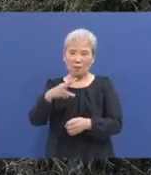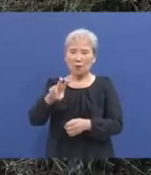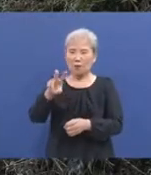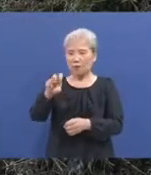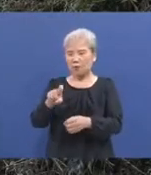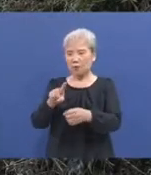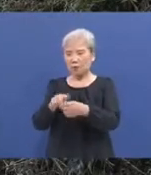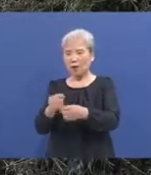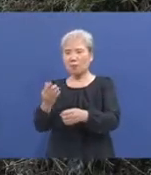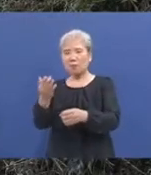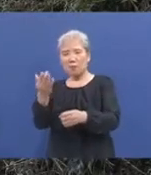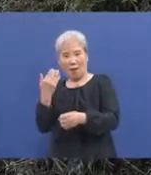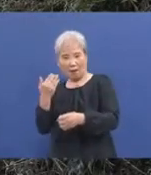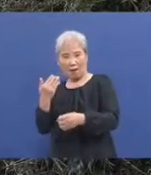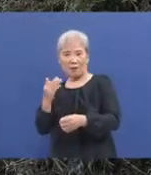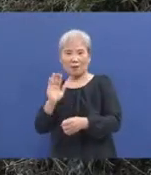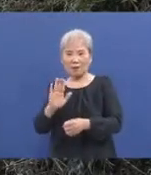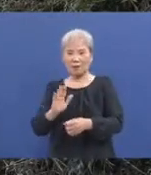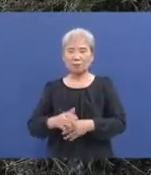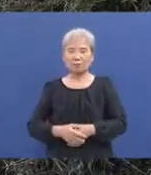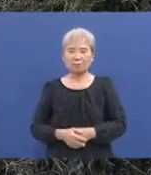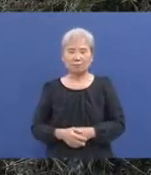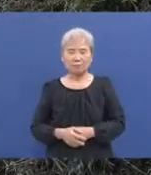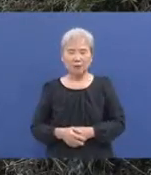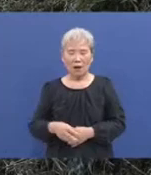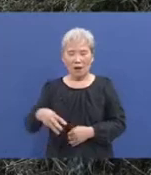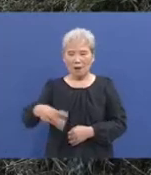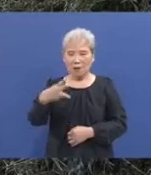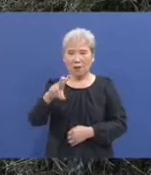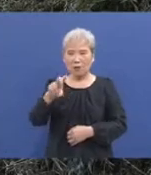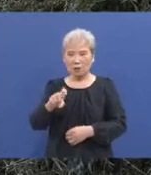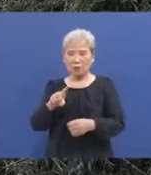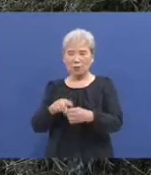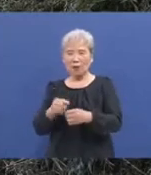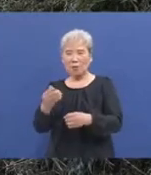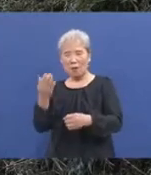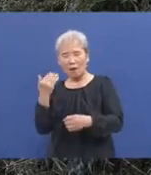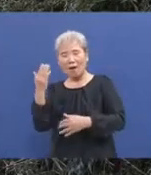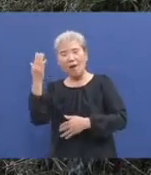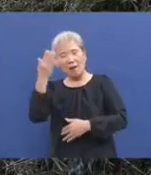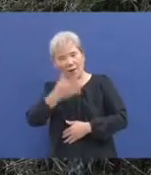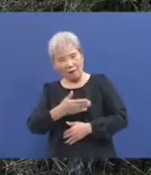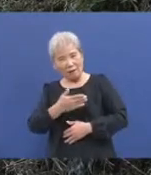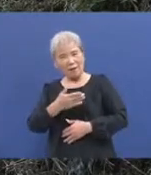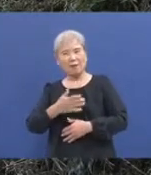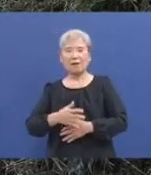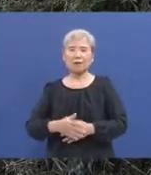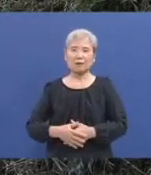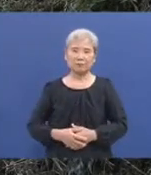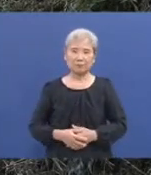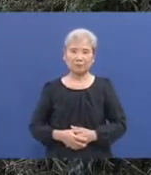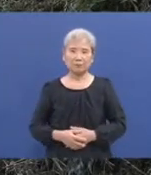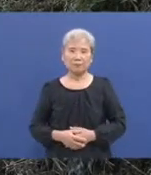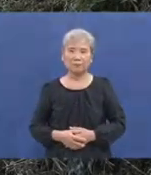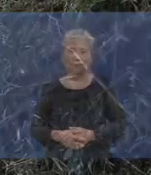320年前に建てられたということになりますね。 320年前ですか。 はい、